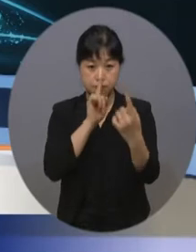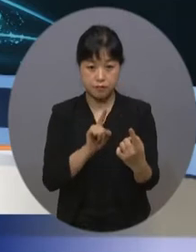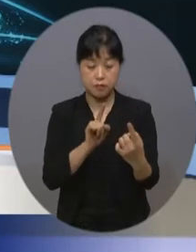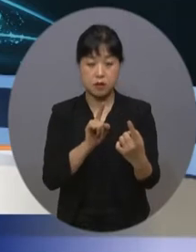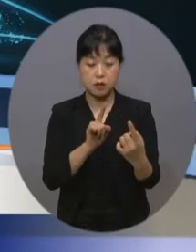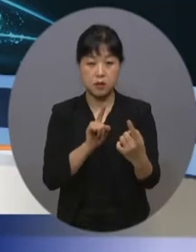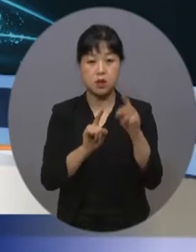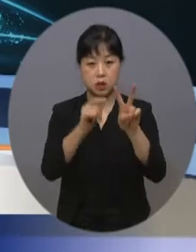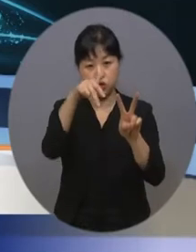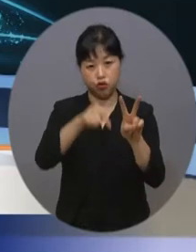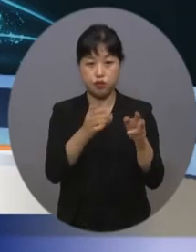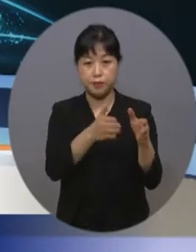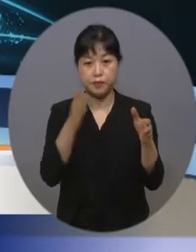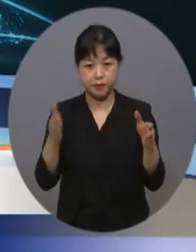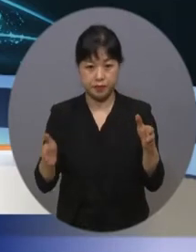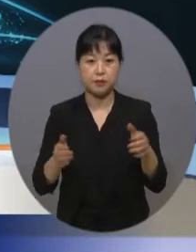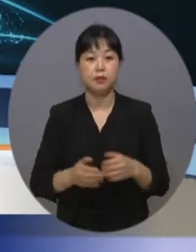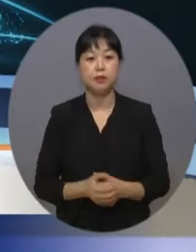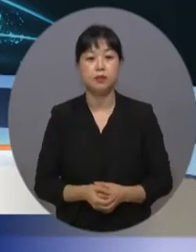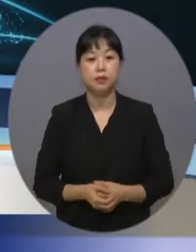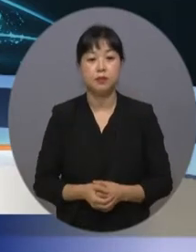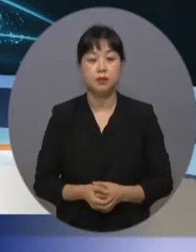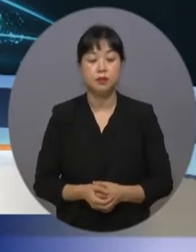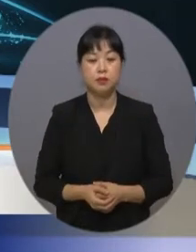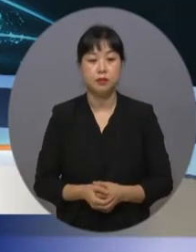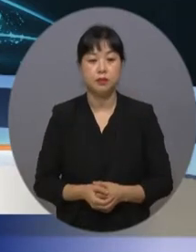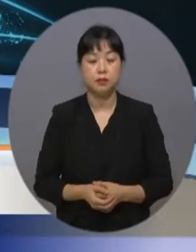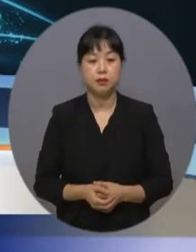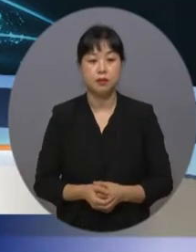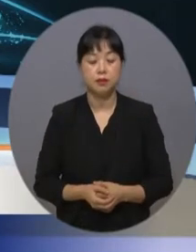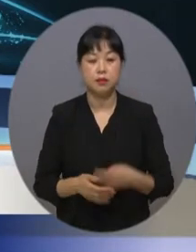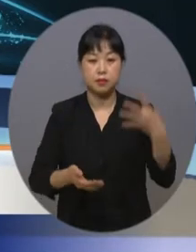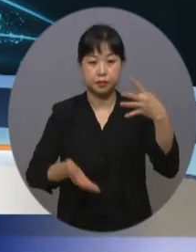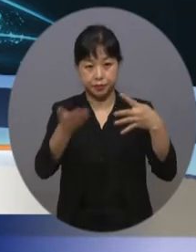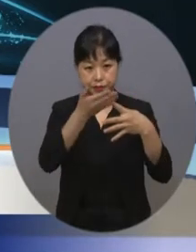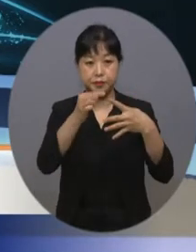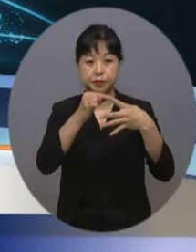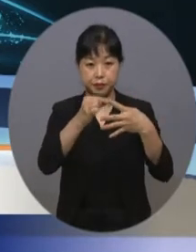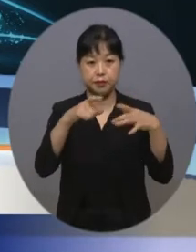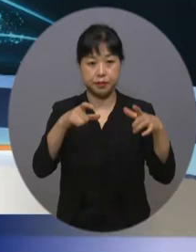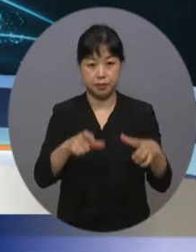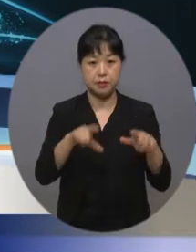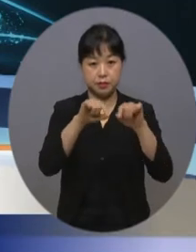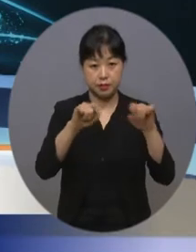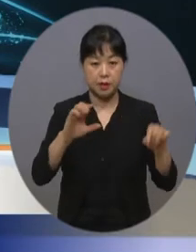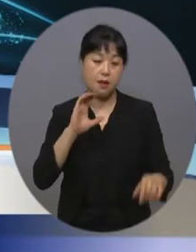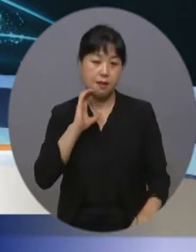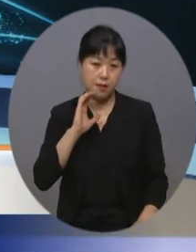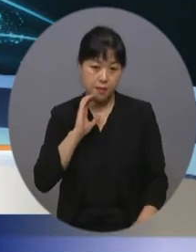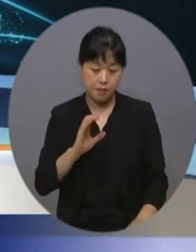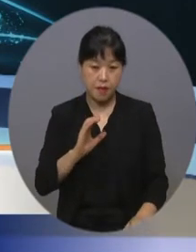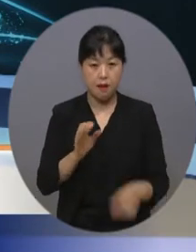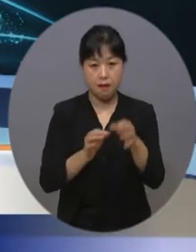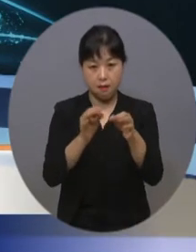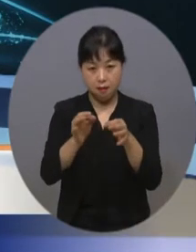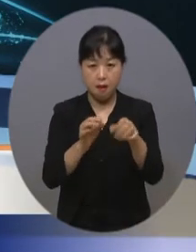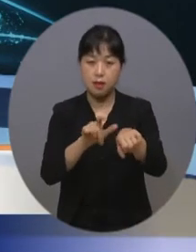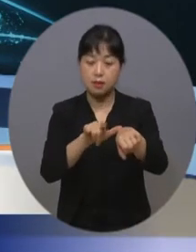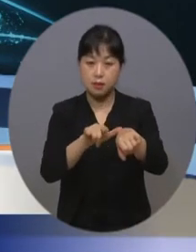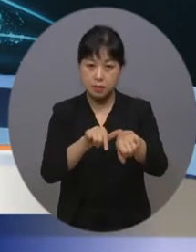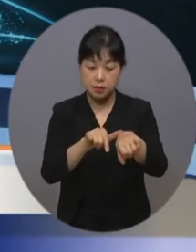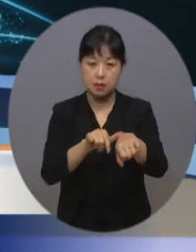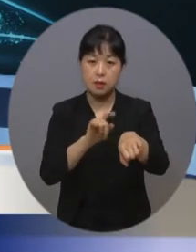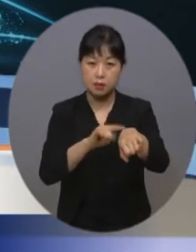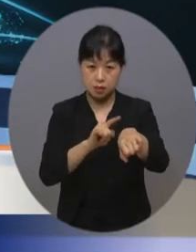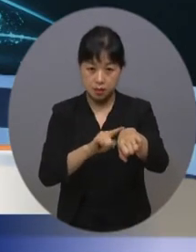두기를 2주 연장했습니다. 4단계 지역의 식당과 카페 영업시간은 1시간 더 단축되는 등 한층